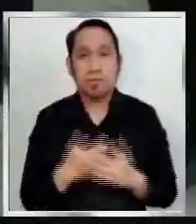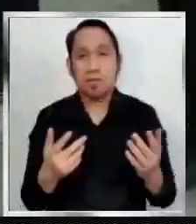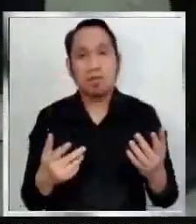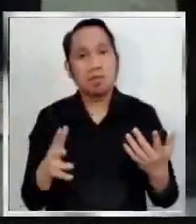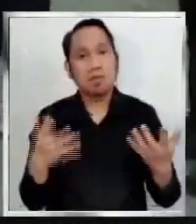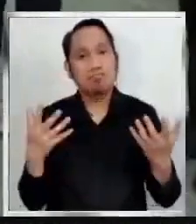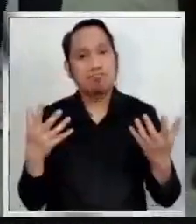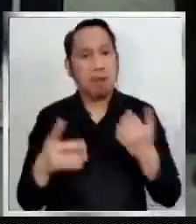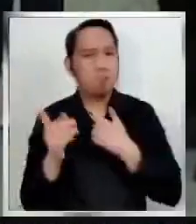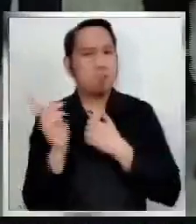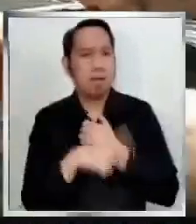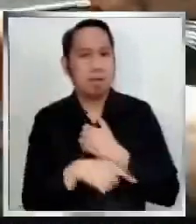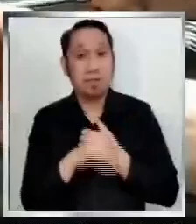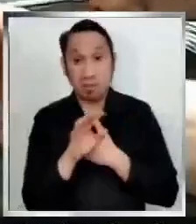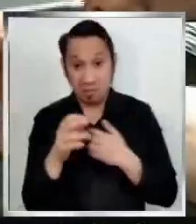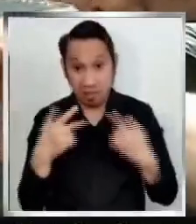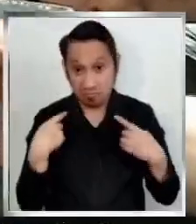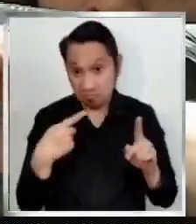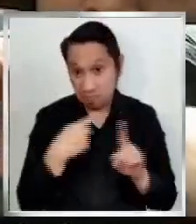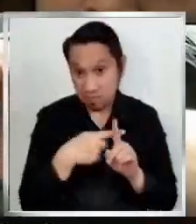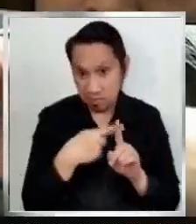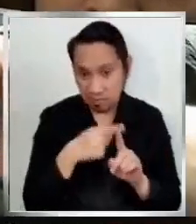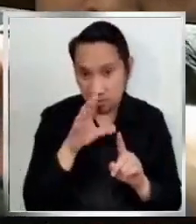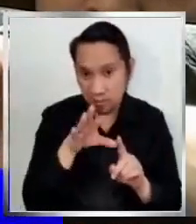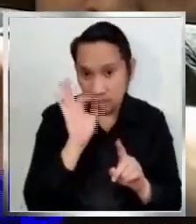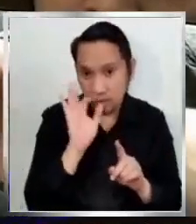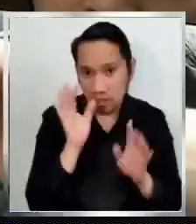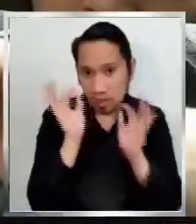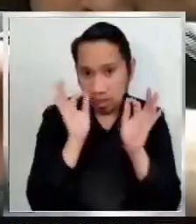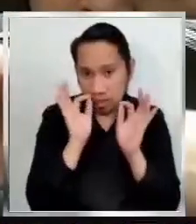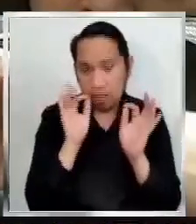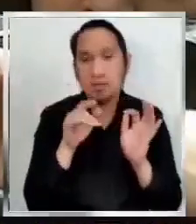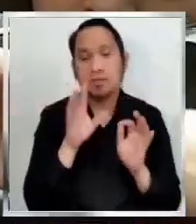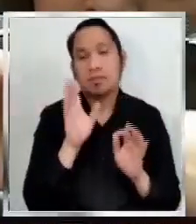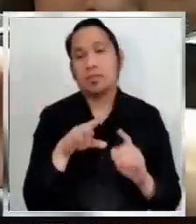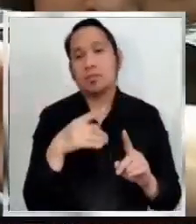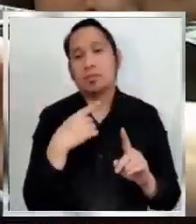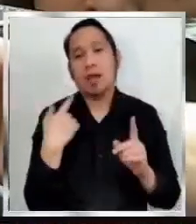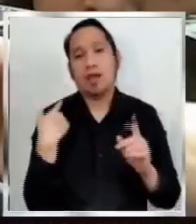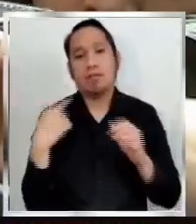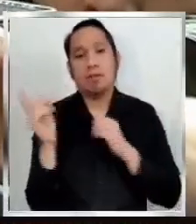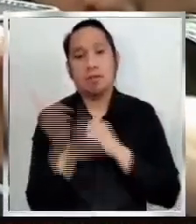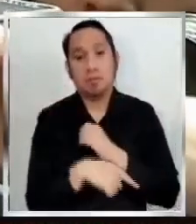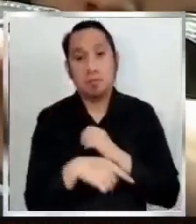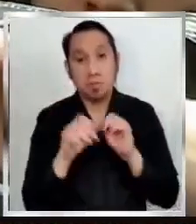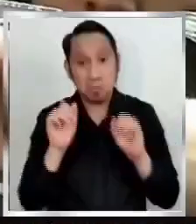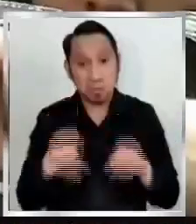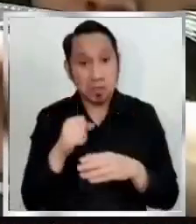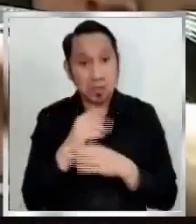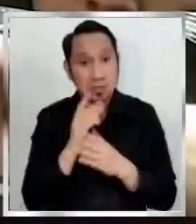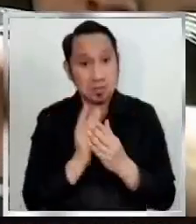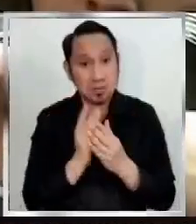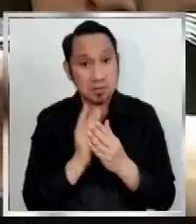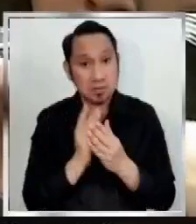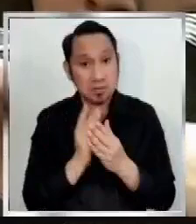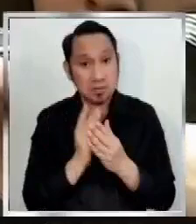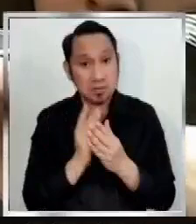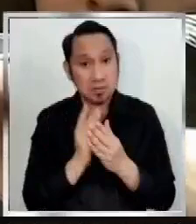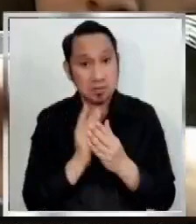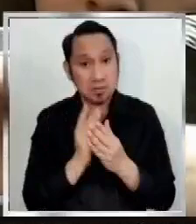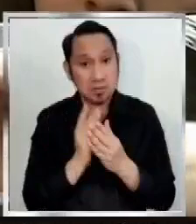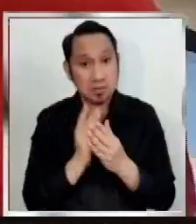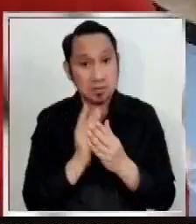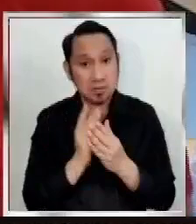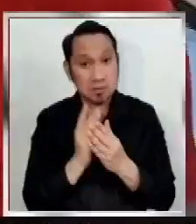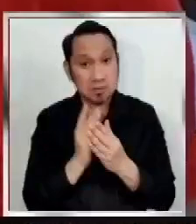mga magpo-positibo. Pagkakaalam ko, yung iba talaga maaaring matanggal ka na. No? Pero of course, it goes without saying, may due process